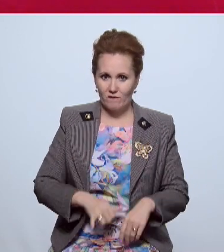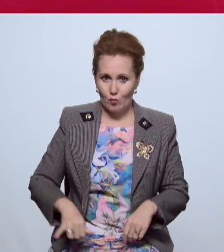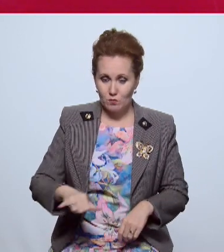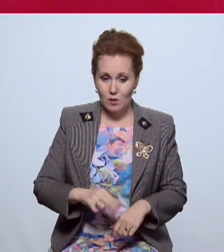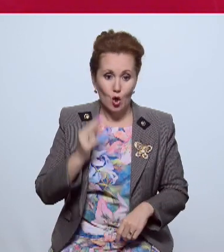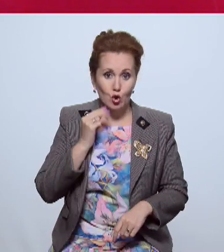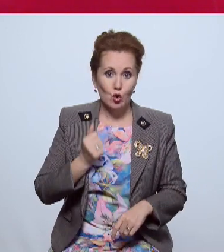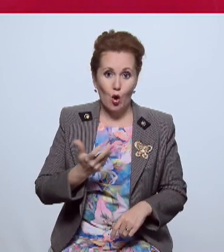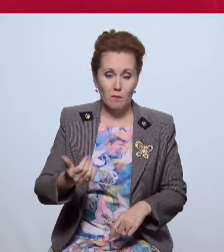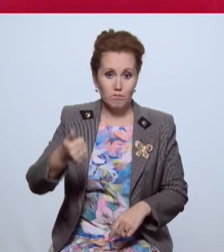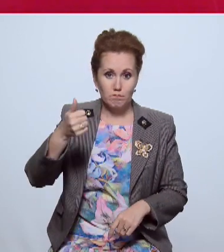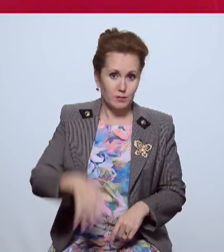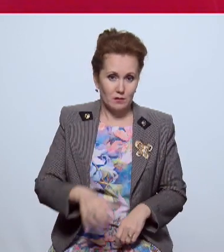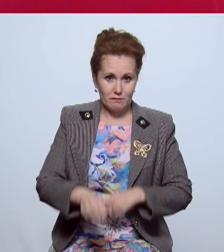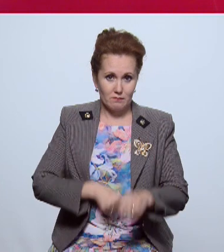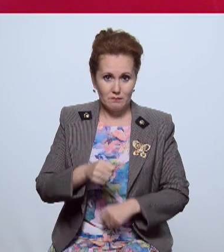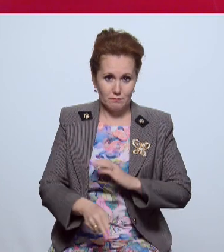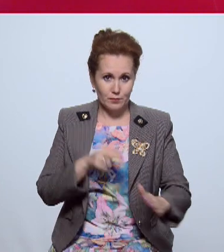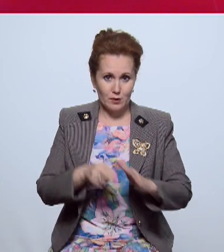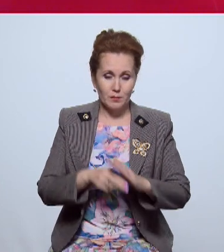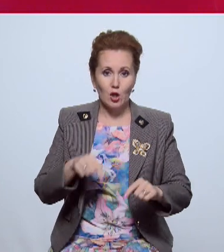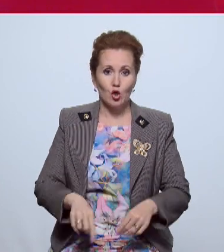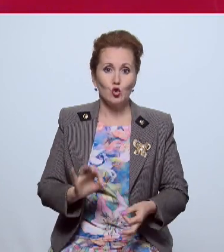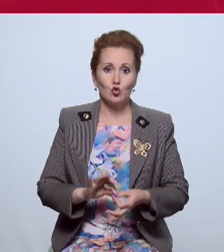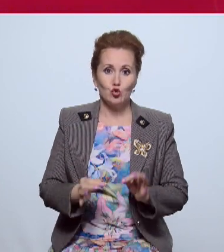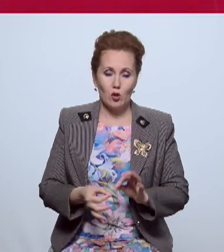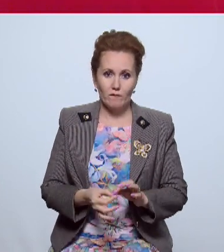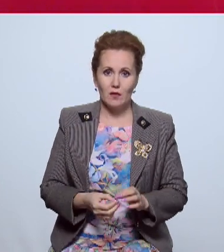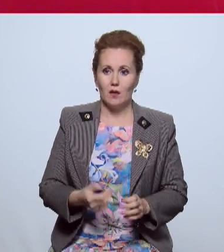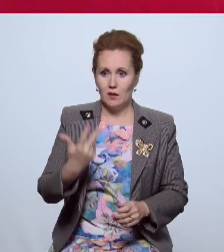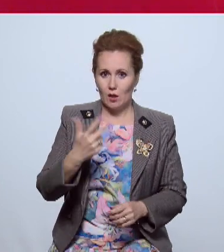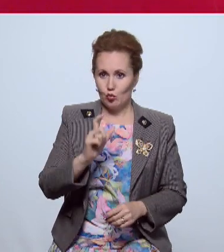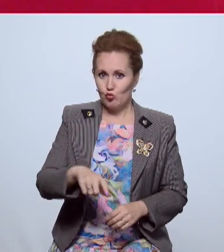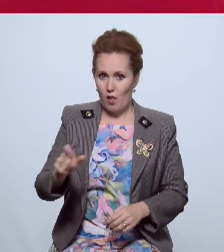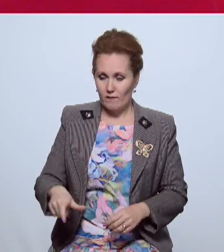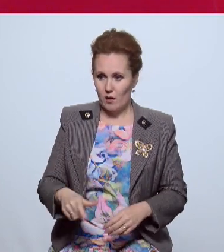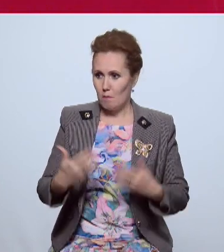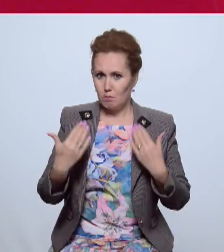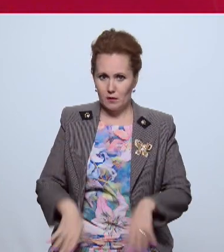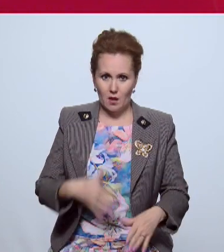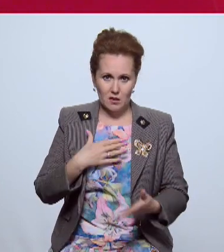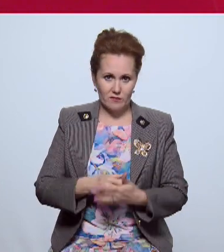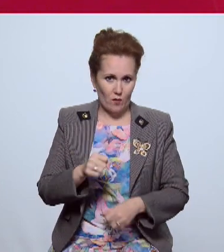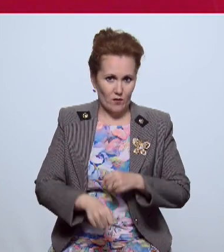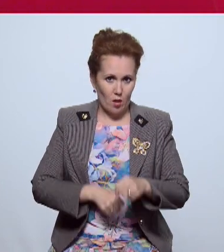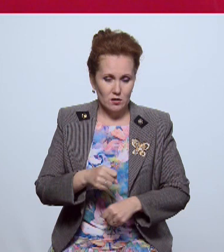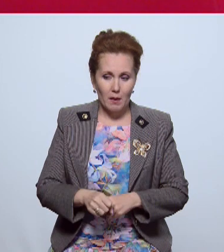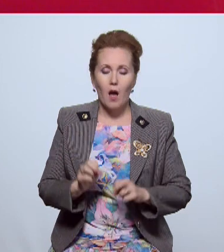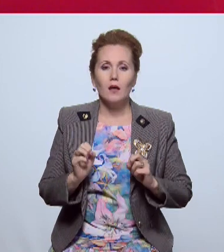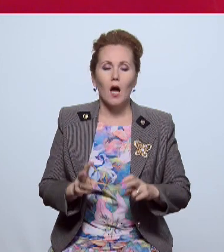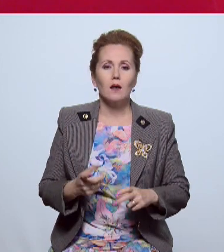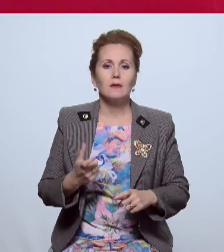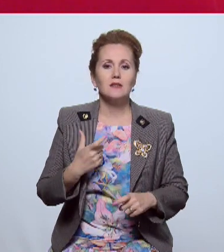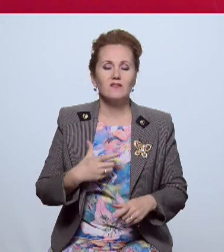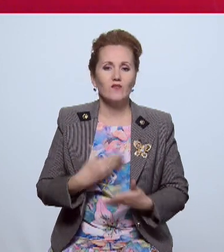велокраж лидирует Ижевск. Только за минувшие сутки 3 жителя столицы лишились своего двухколесного транспорта. Как обезопасить своего